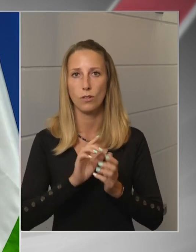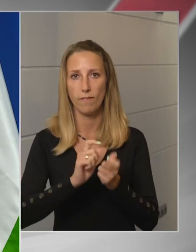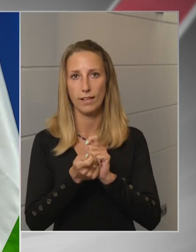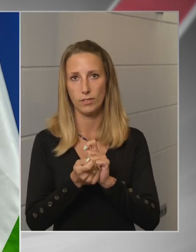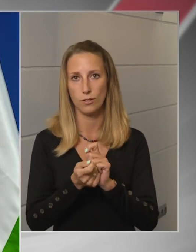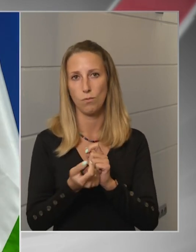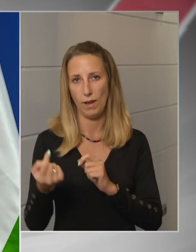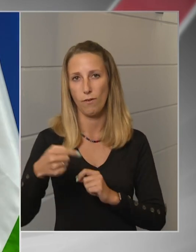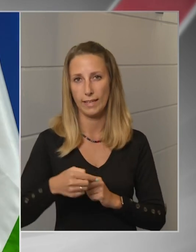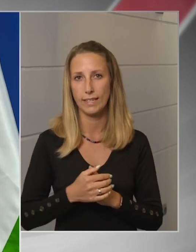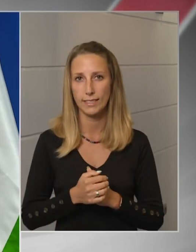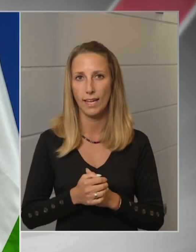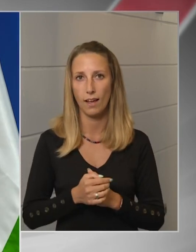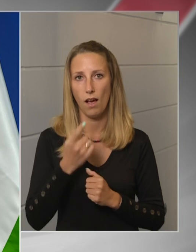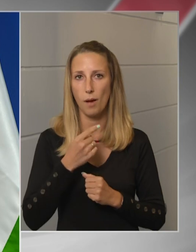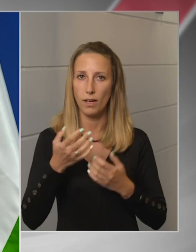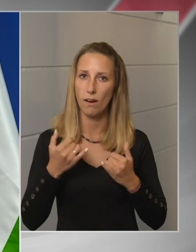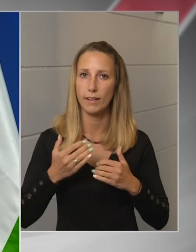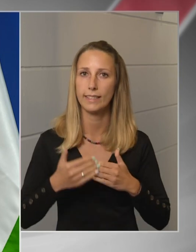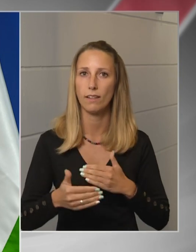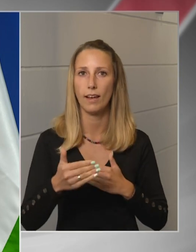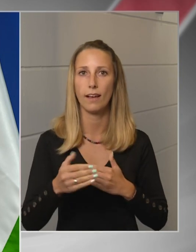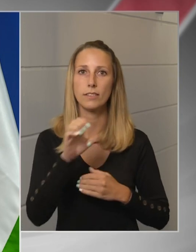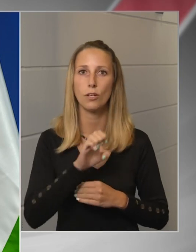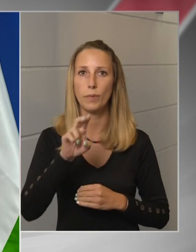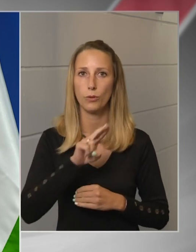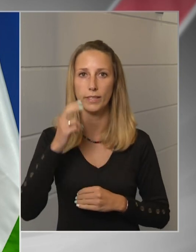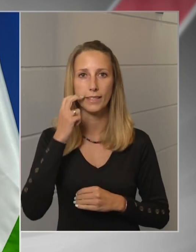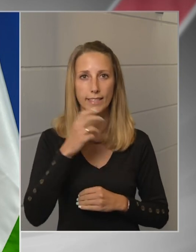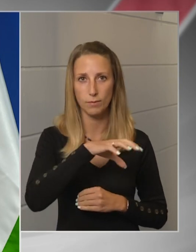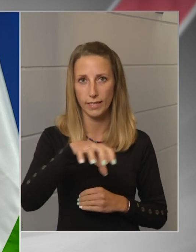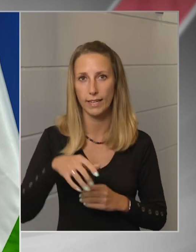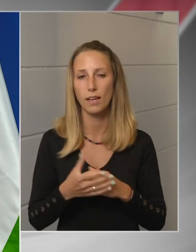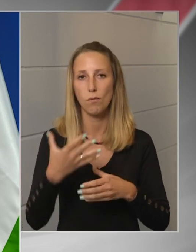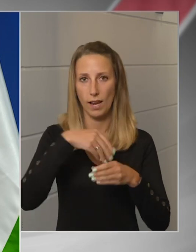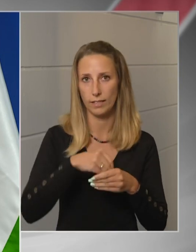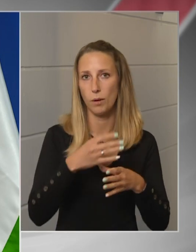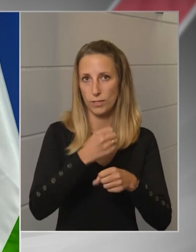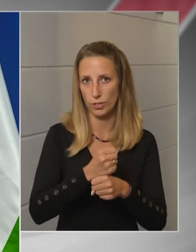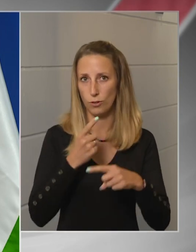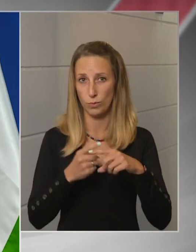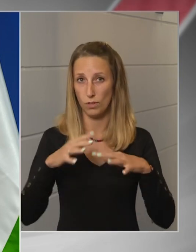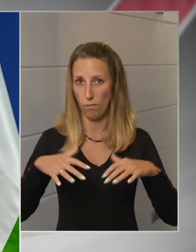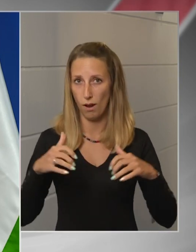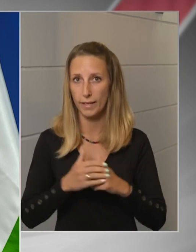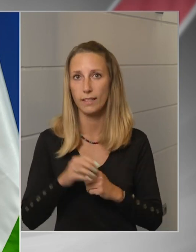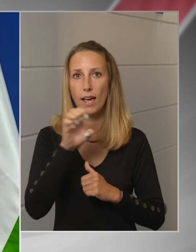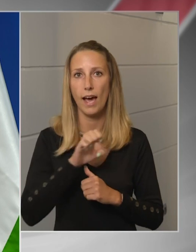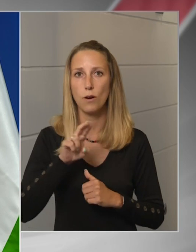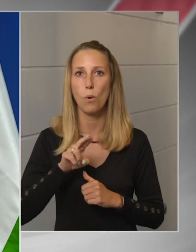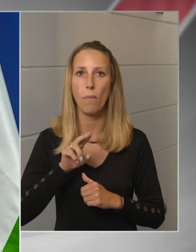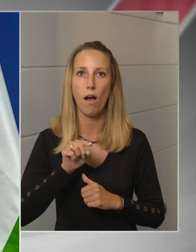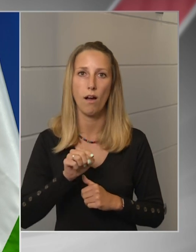következnének, amelyek arra indítanák az Európai Unió intézményeit, idejétől a bizottságosak parlamentet is, hogy Európa valós